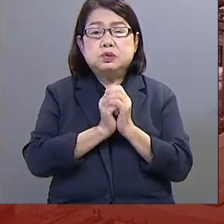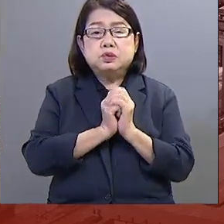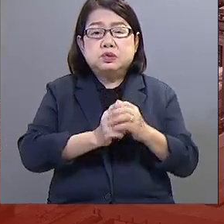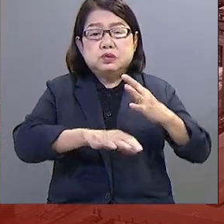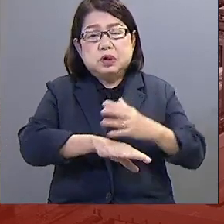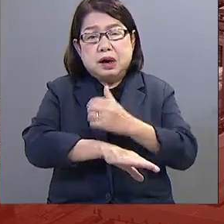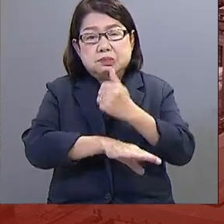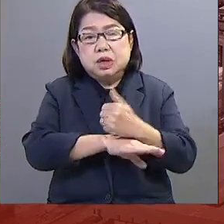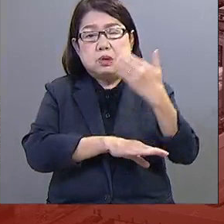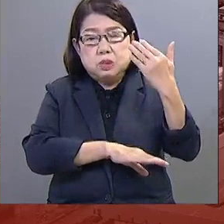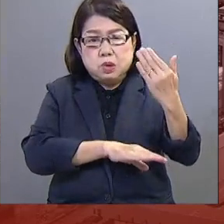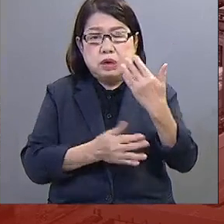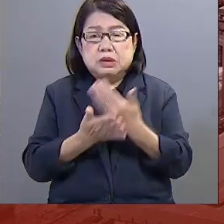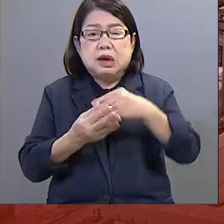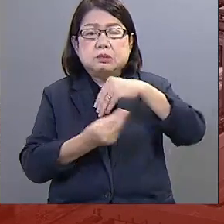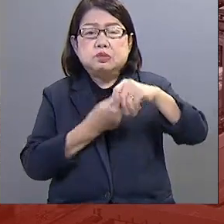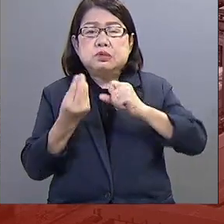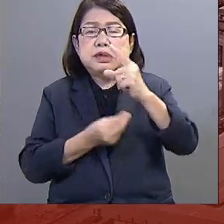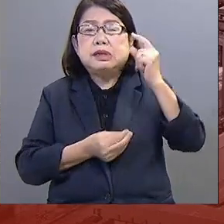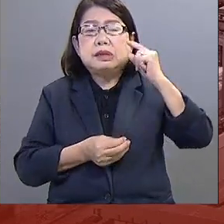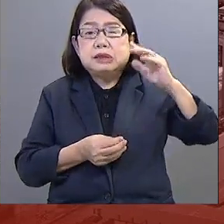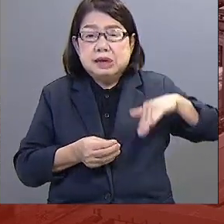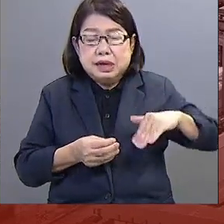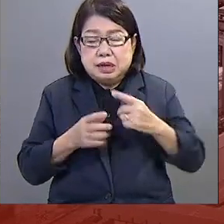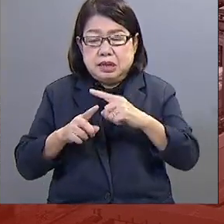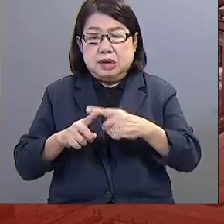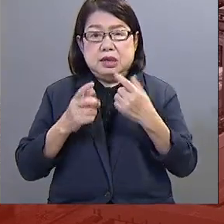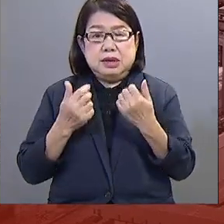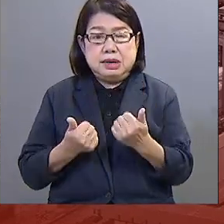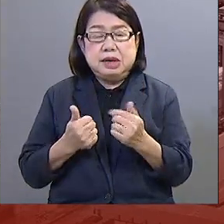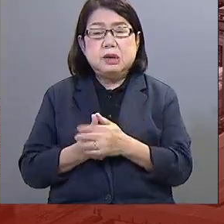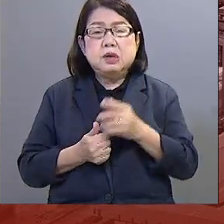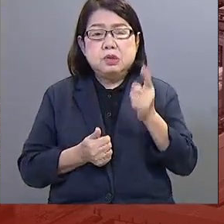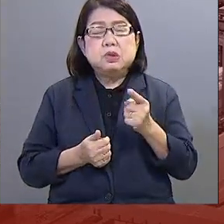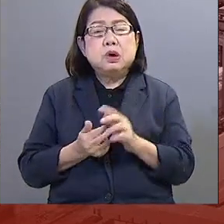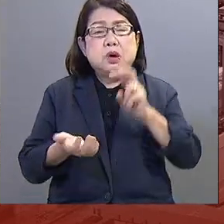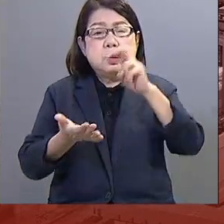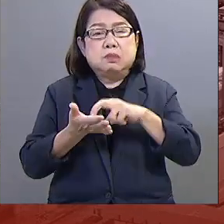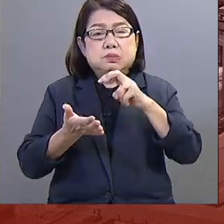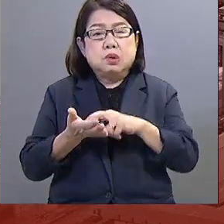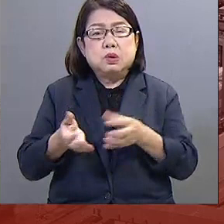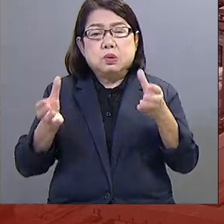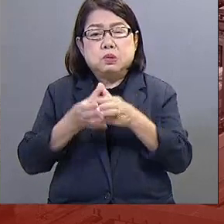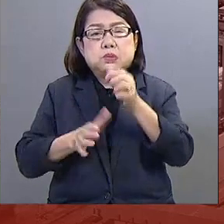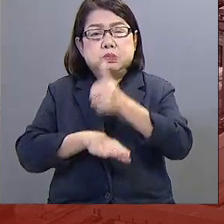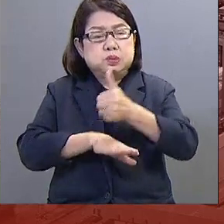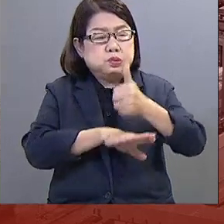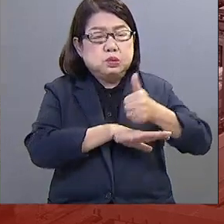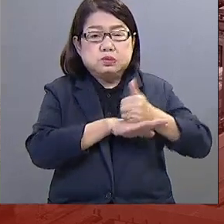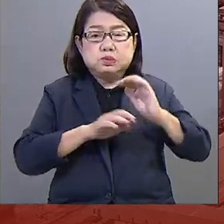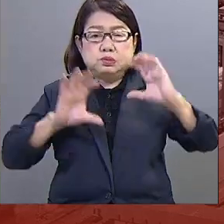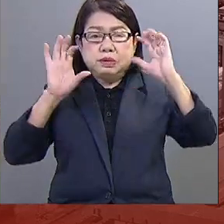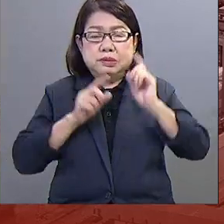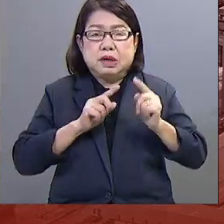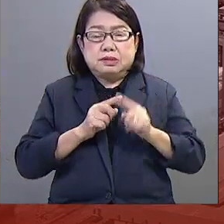จนะครับเดือนนี้จะเป็นเดือนที่จะรับรองคณะผู้บริหารเพราะฉะนั้นเขาจะอัดม